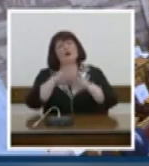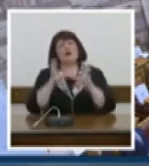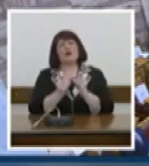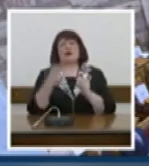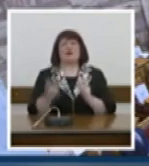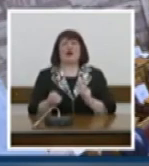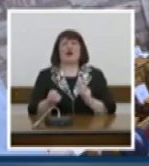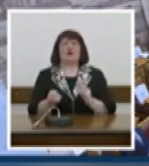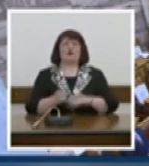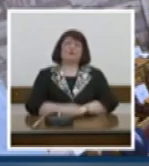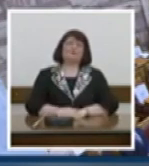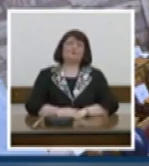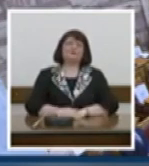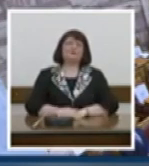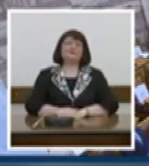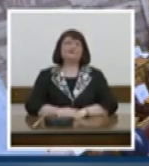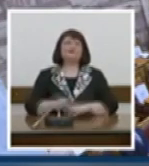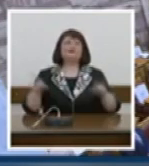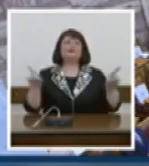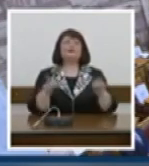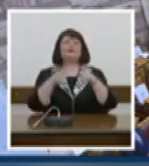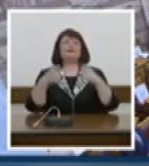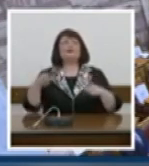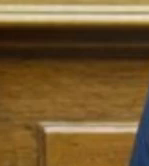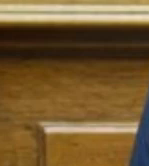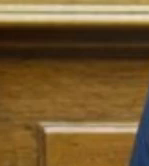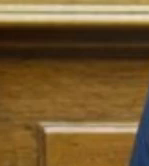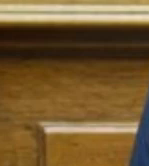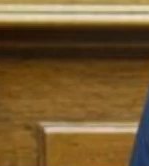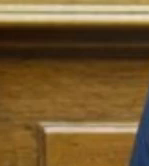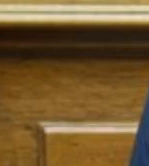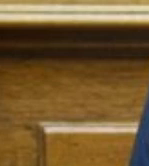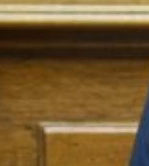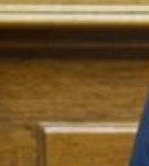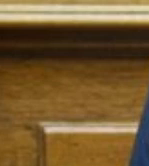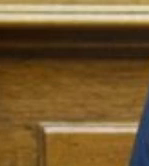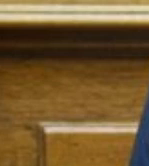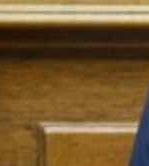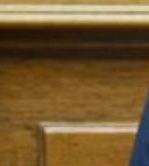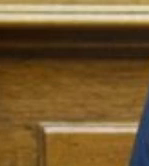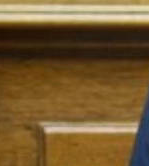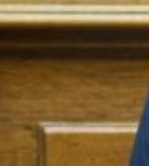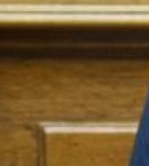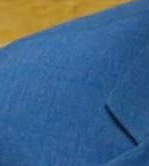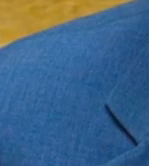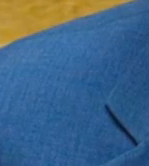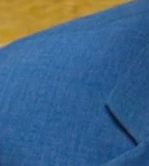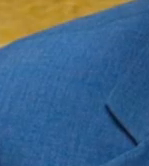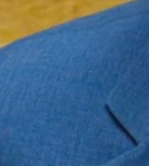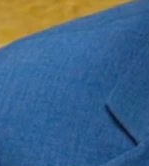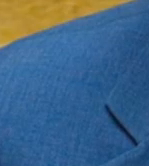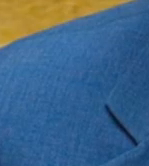Την έδρα του έχασε ο Γιώργος Κυριακόπουλος. Από το ΠΑΣΟΚ εκλέχθηκε ο Γιώργος Παπανδρέου και από το Κομμουνιστικό Κόμμα Ελλάδος ο